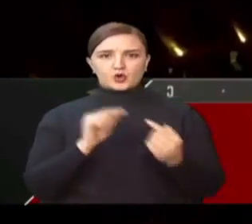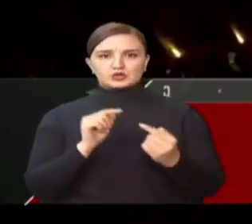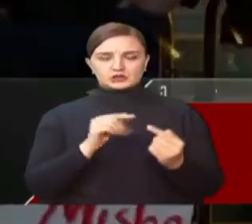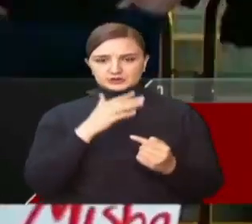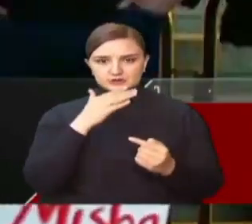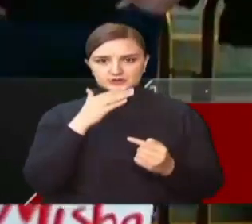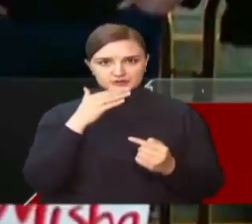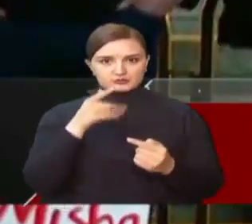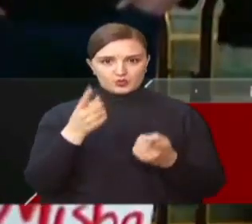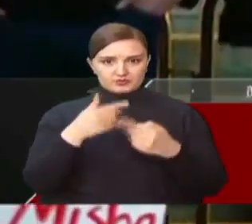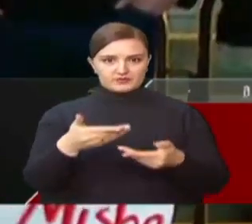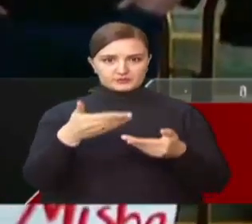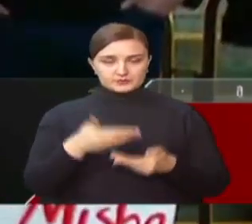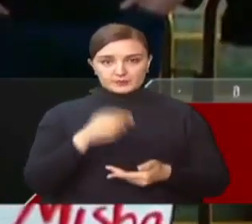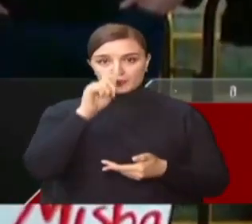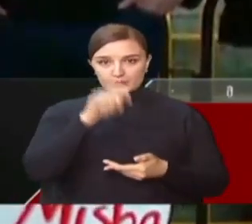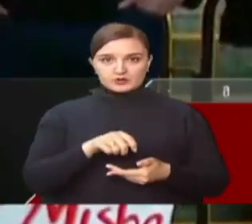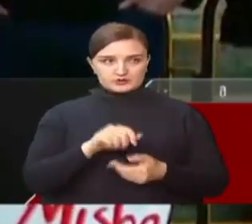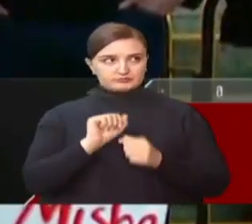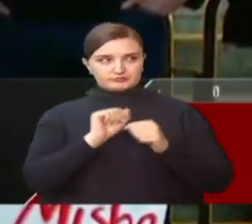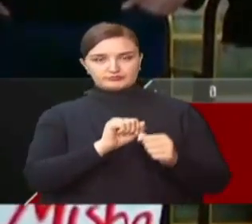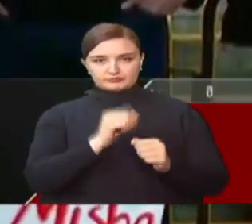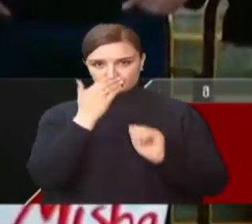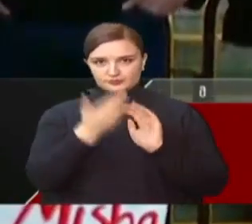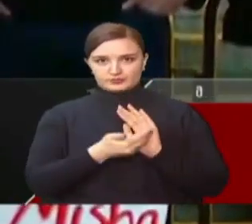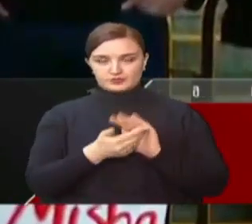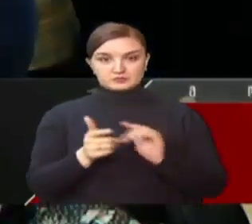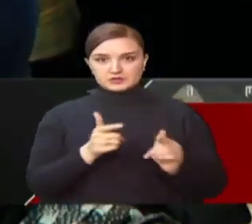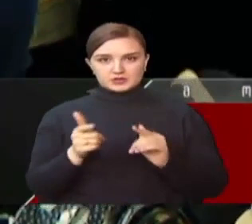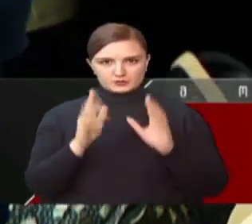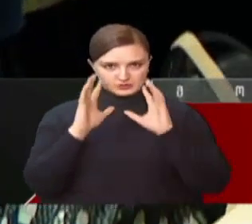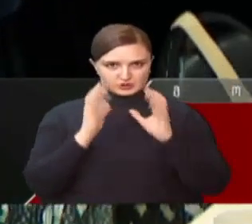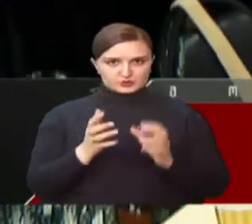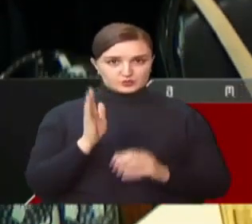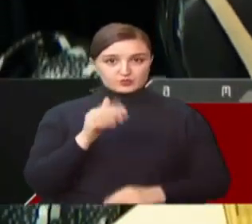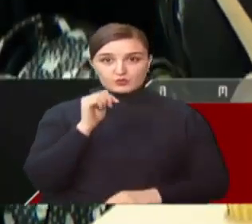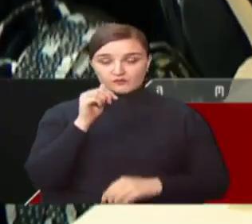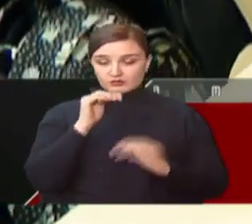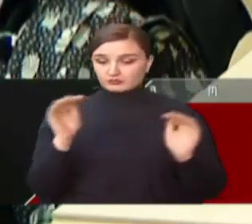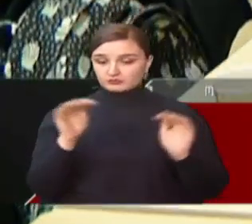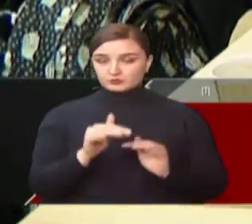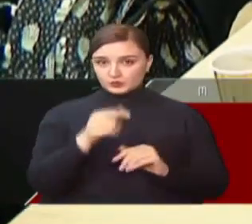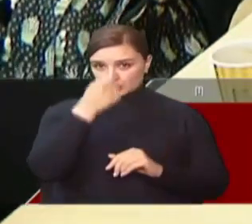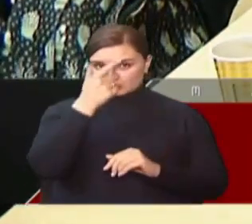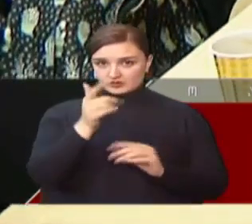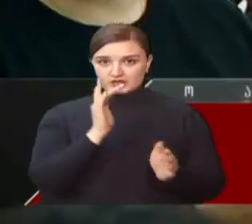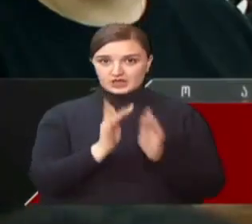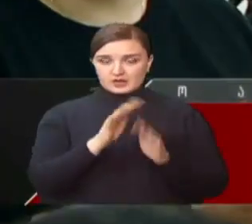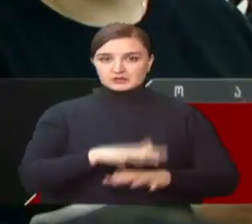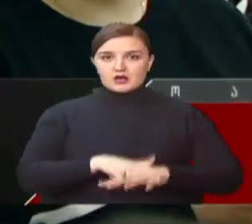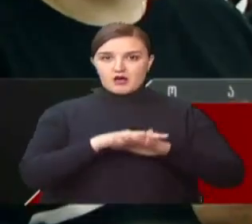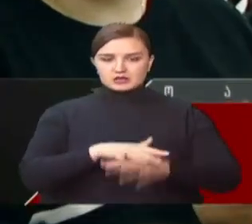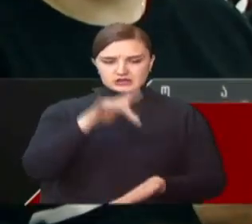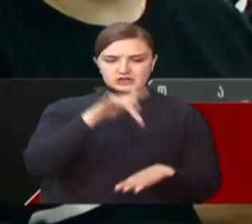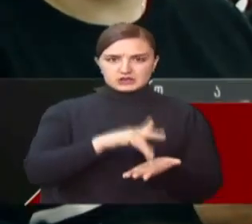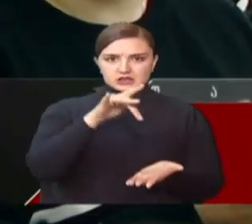ისევე პატიჟებიან. ამჯერად უკრაინის სოლიდარობისთვის მზადება სერიოზულია. ხვალინდელ შეკრებას რუსთაველის გამზირზე აქციის